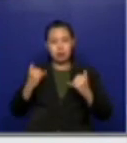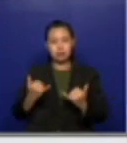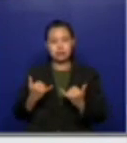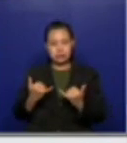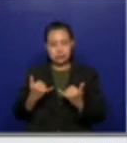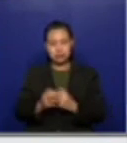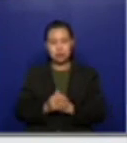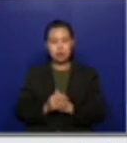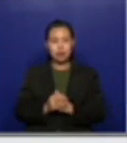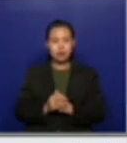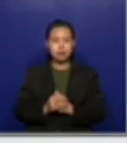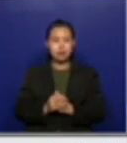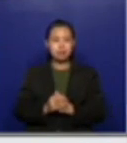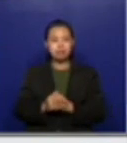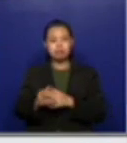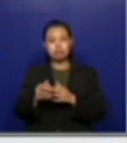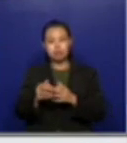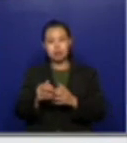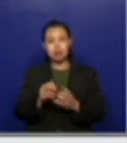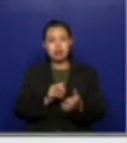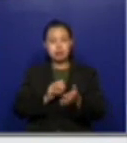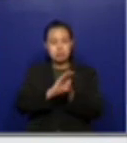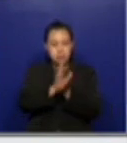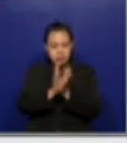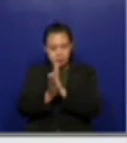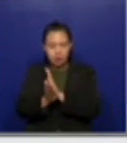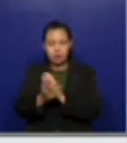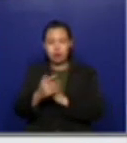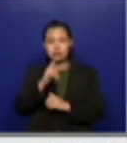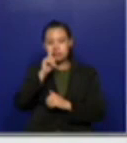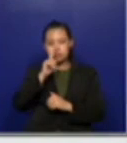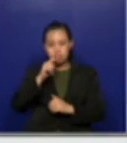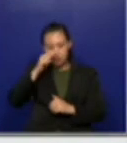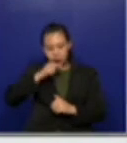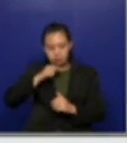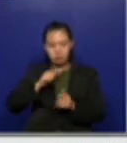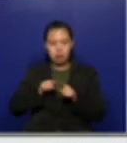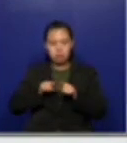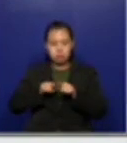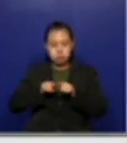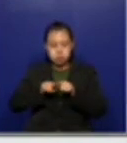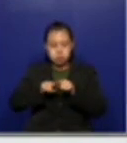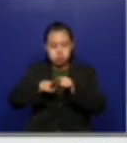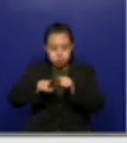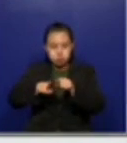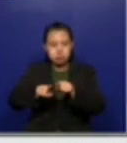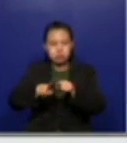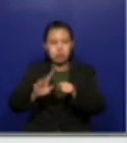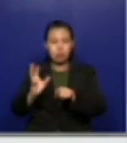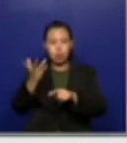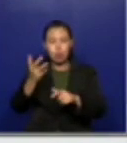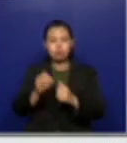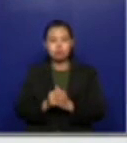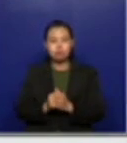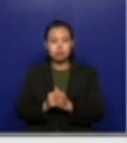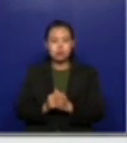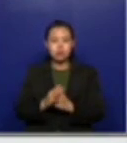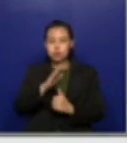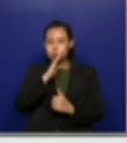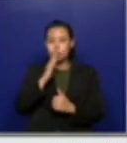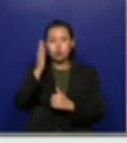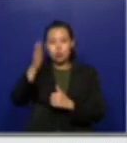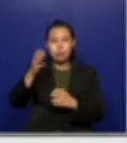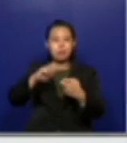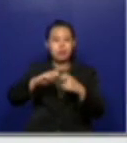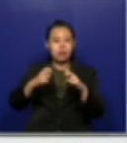การเปลี่ยนแปลงเพื่อให้ประเทศไทยมีความคุ้มกันมีภูมิคุ้มกันและมีความแข็งแกร่งเพียงพอที่จะเผชิญกับสถานการณ์ความไม่